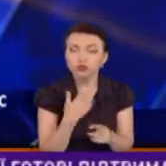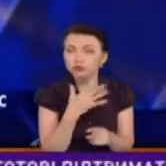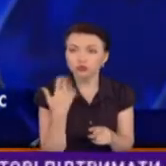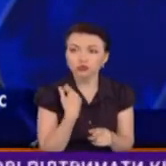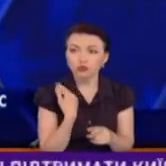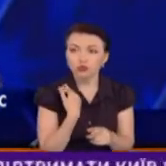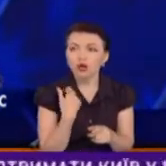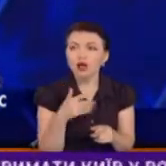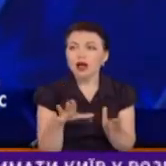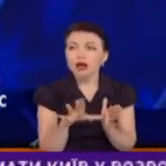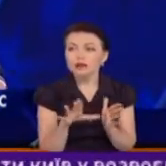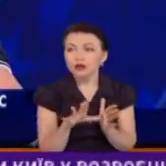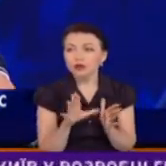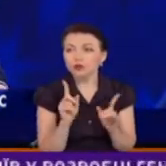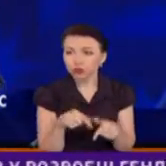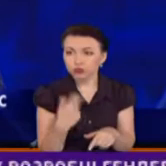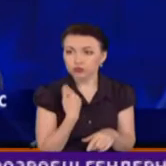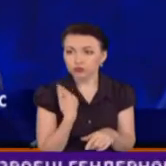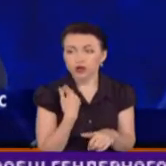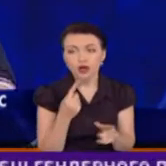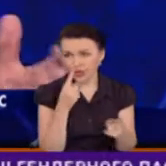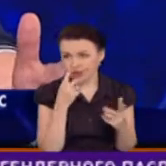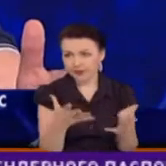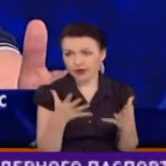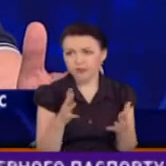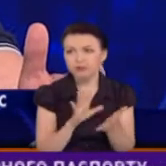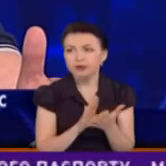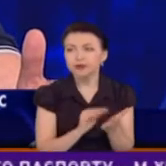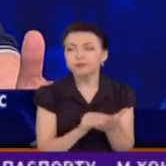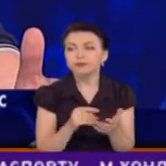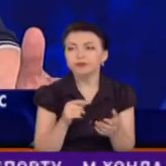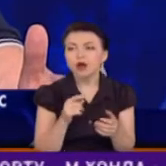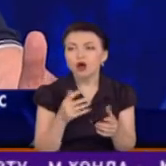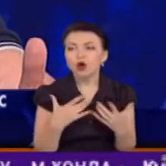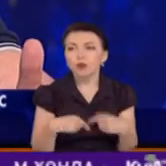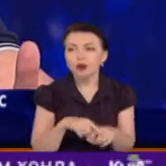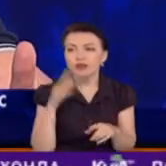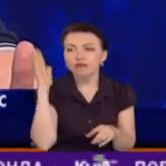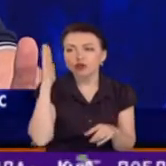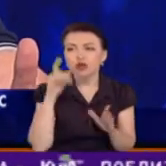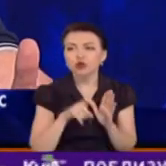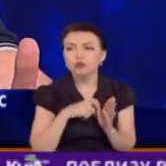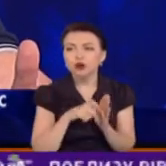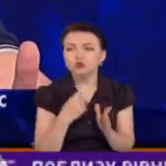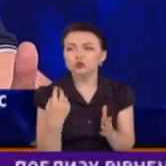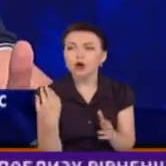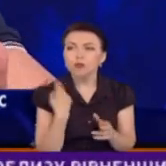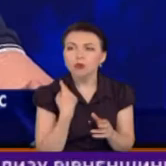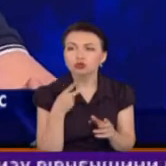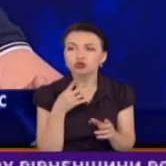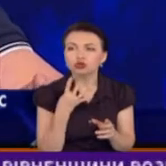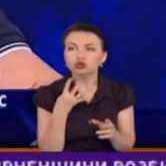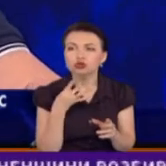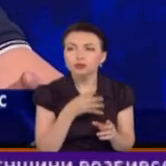на енергоринку заборгували. Яскравий вам приклад. Компанія «Вода Донбасу» заборгувала 4,5 мільярди